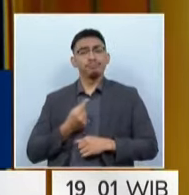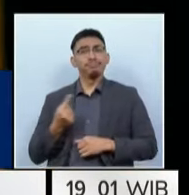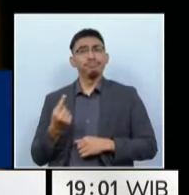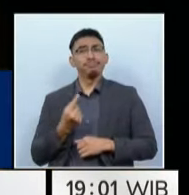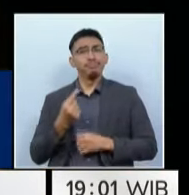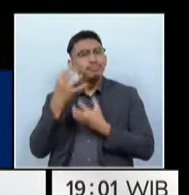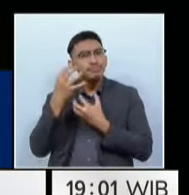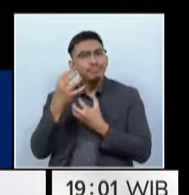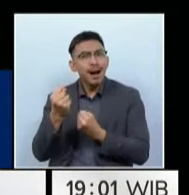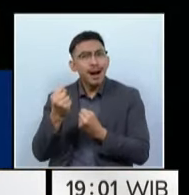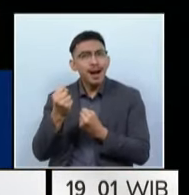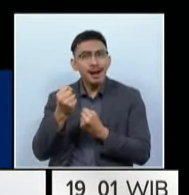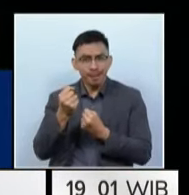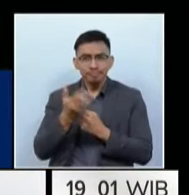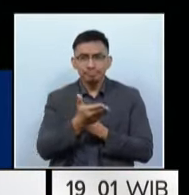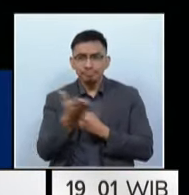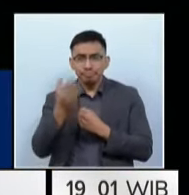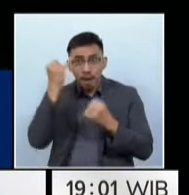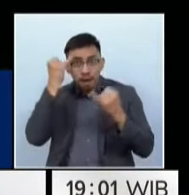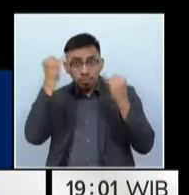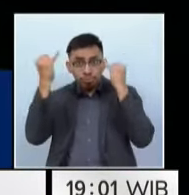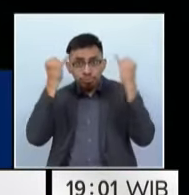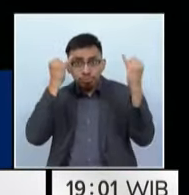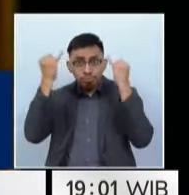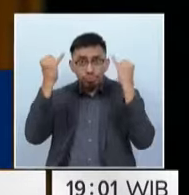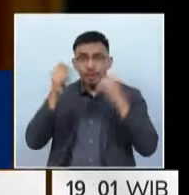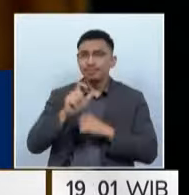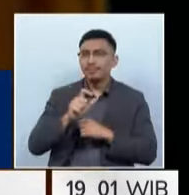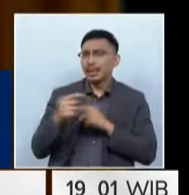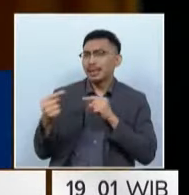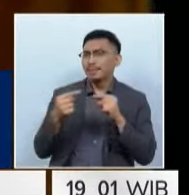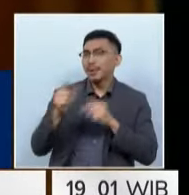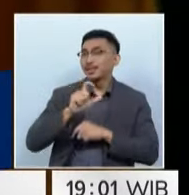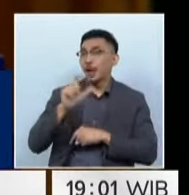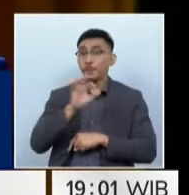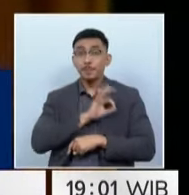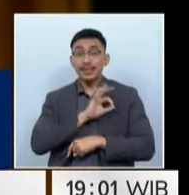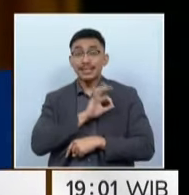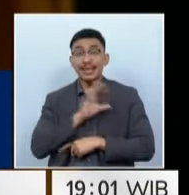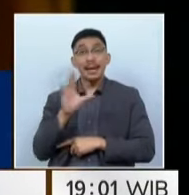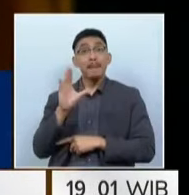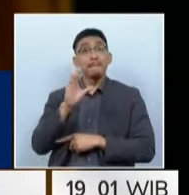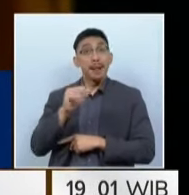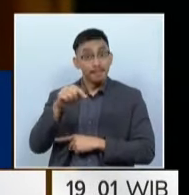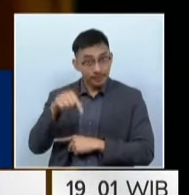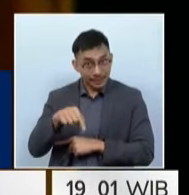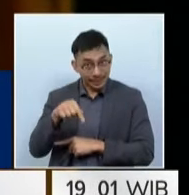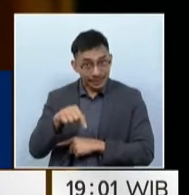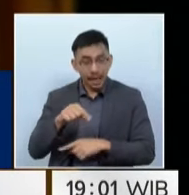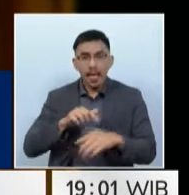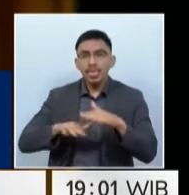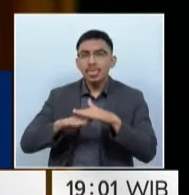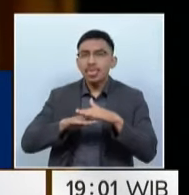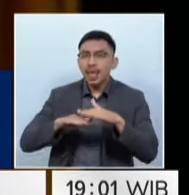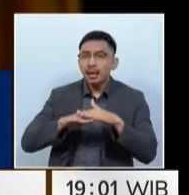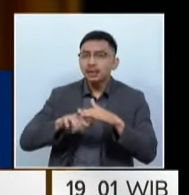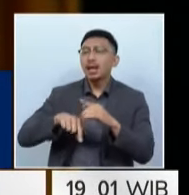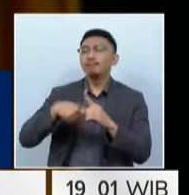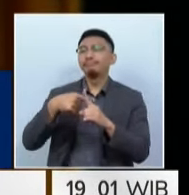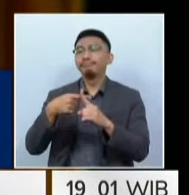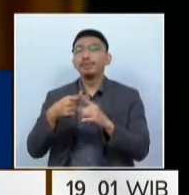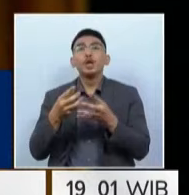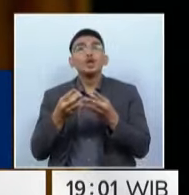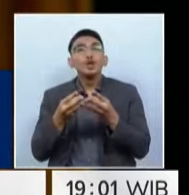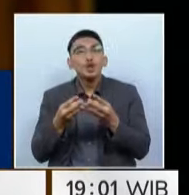dimunculkan dalam debat calon presiden malam hari ini menjadi fondasi dan solusi untuk membangun negeri dan malam